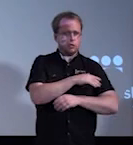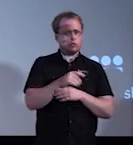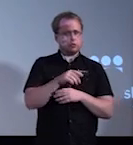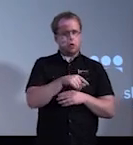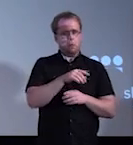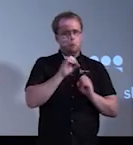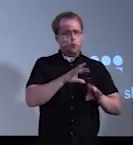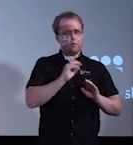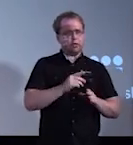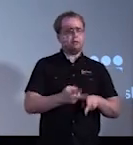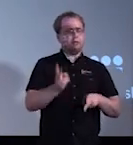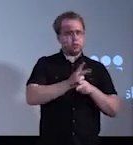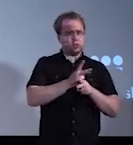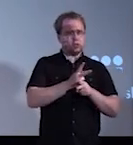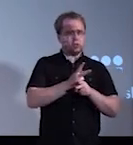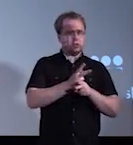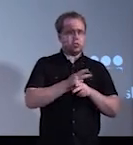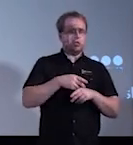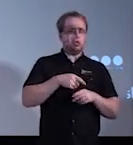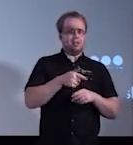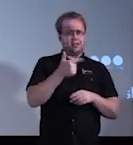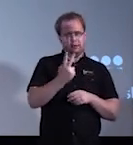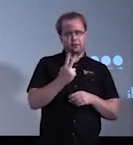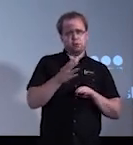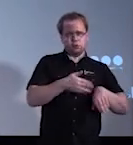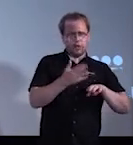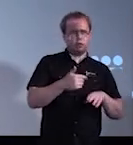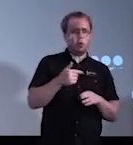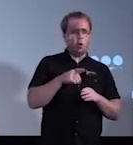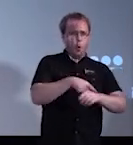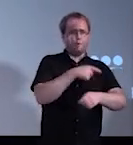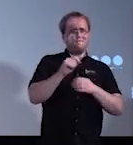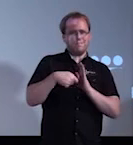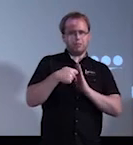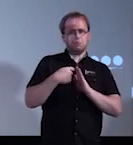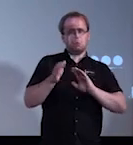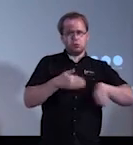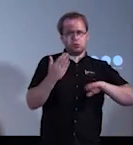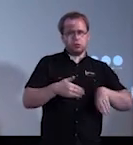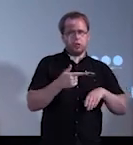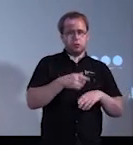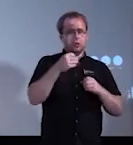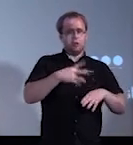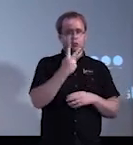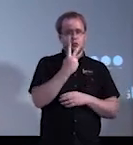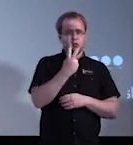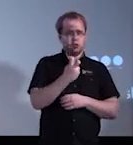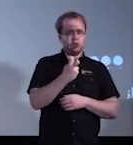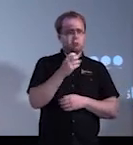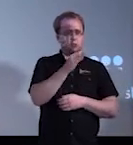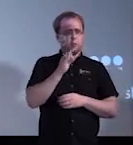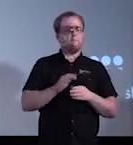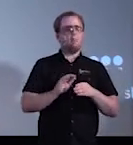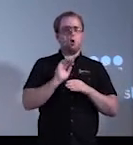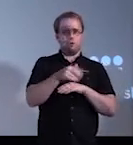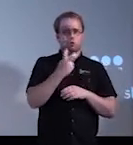film- och tv-producenternas långfilmsskaparmedlemmar, tappade 24% av sin omsättning 2013. Det ställer